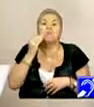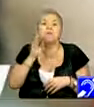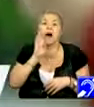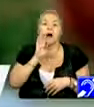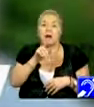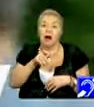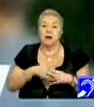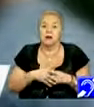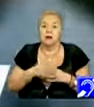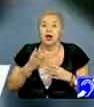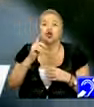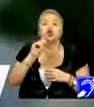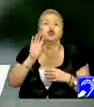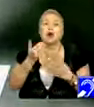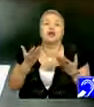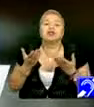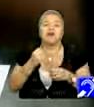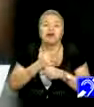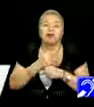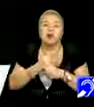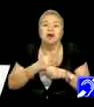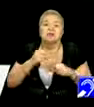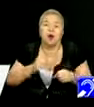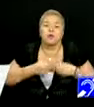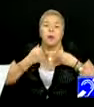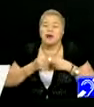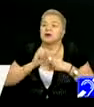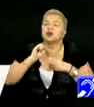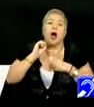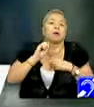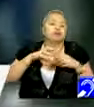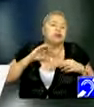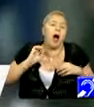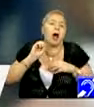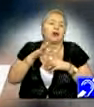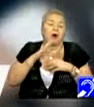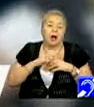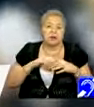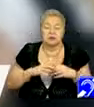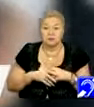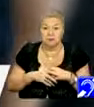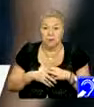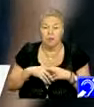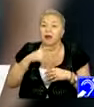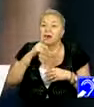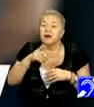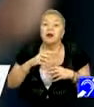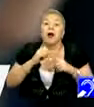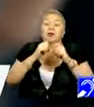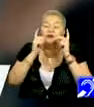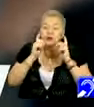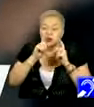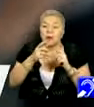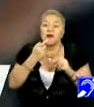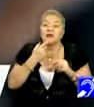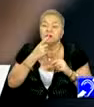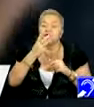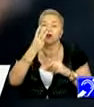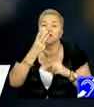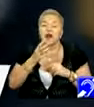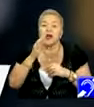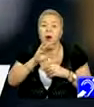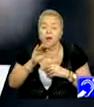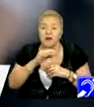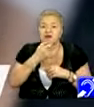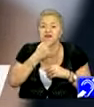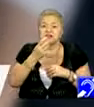cu drona? În urma investigațiilor efectuate, polițiștii au reușit identificarea și depistarea în zona pieței 700 din Timișoara a 3 minori cu